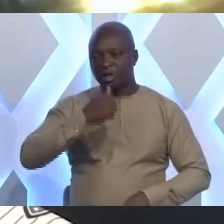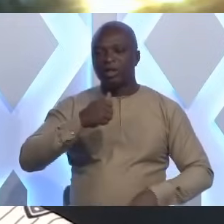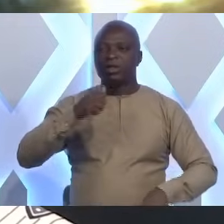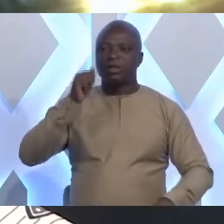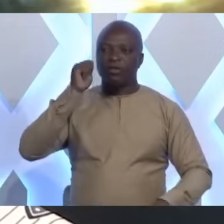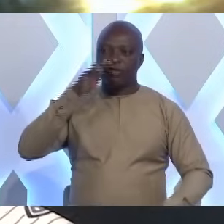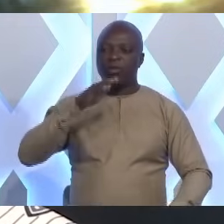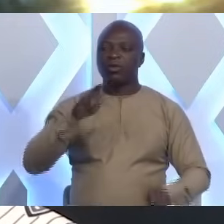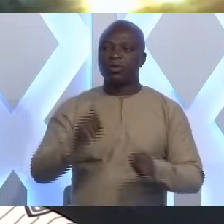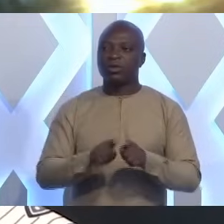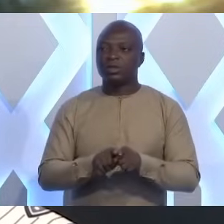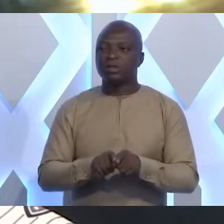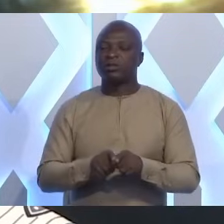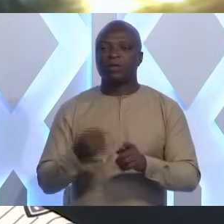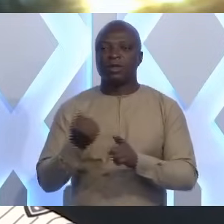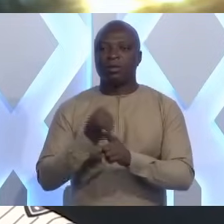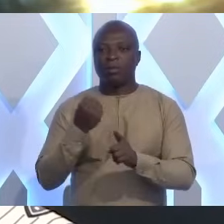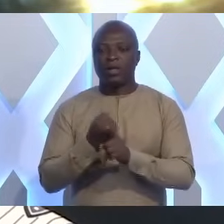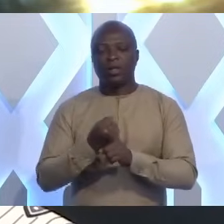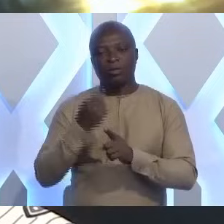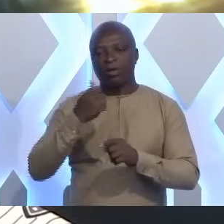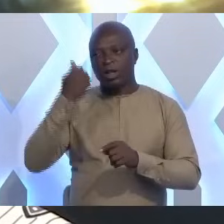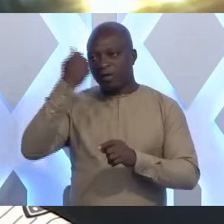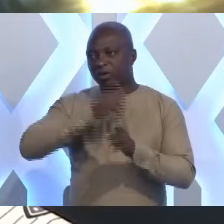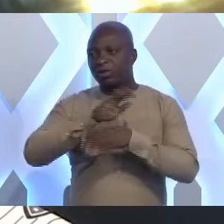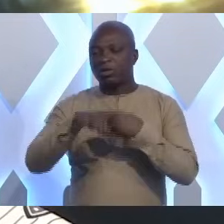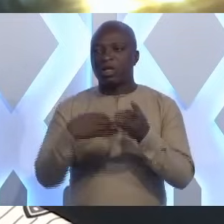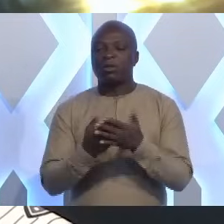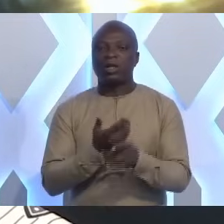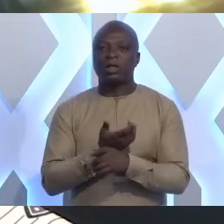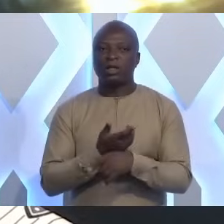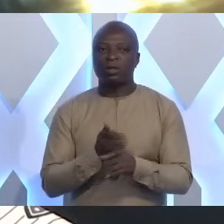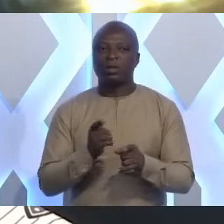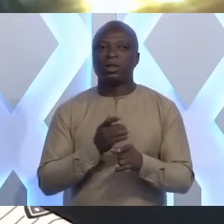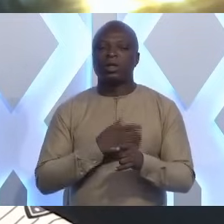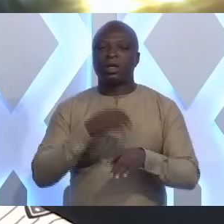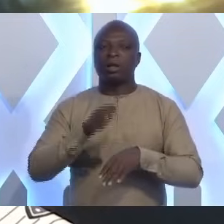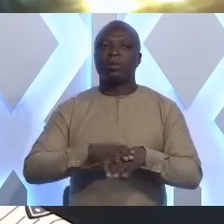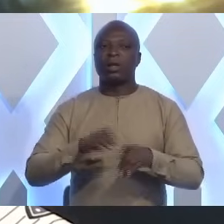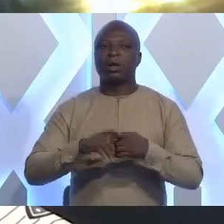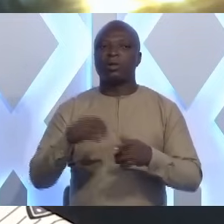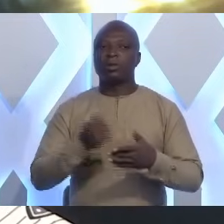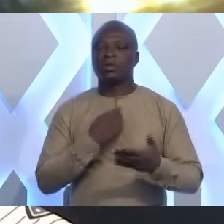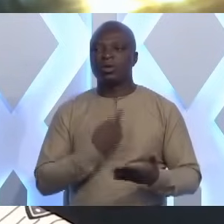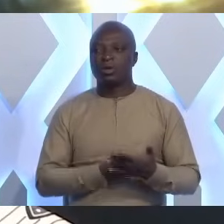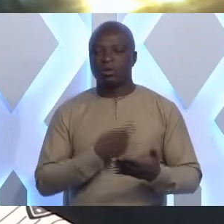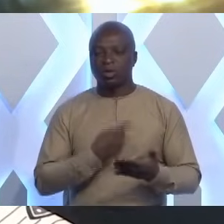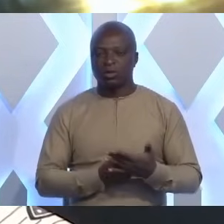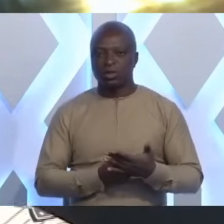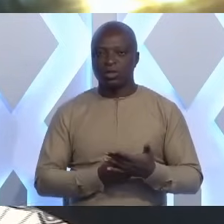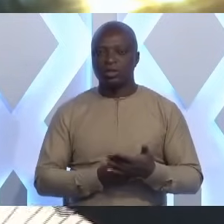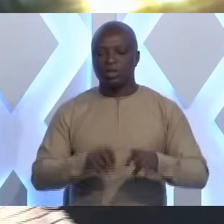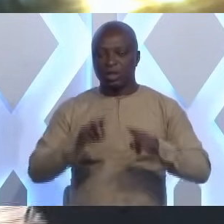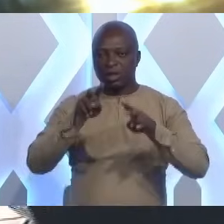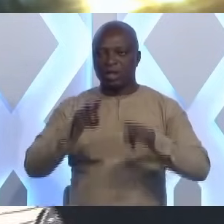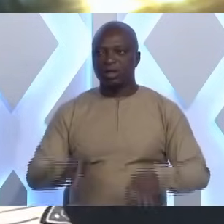ces Amazones, plaident pour une Afrique totalement libre et en appellent à une prise de conscience. Sandra